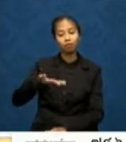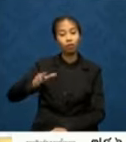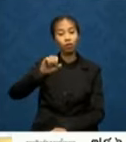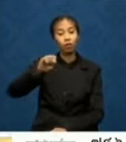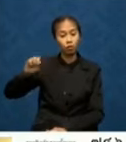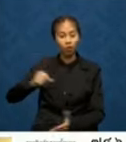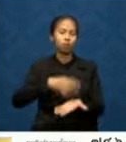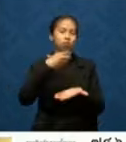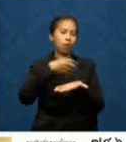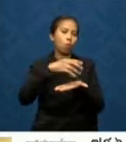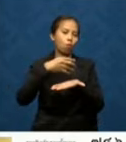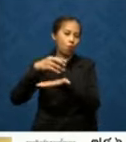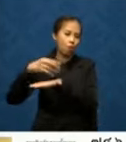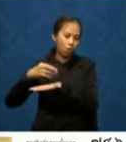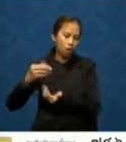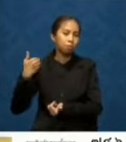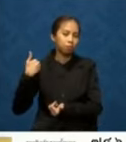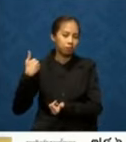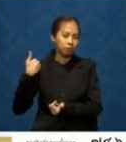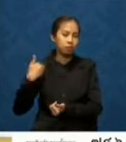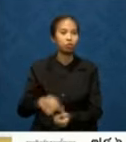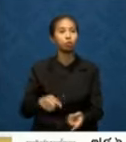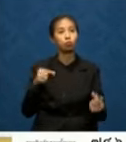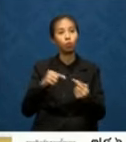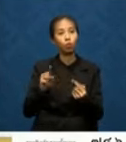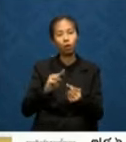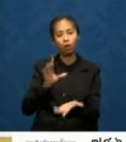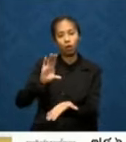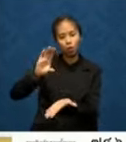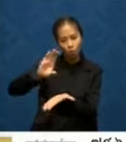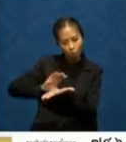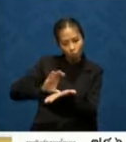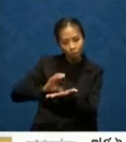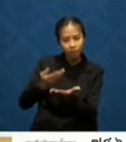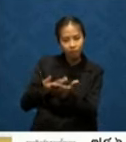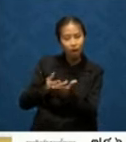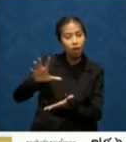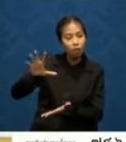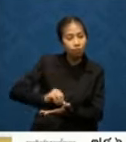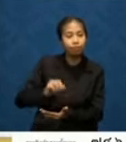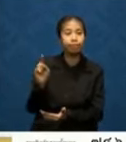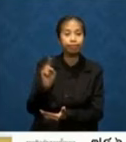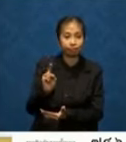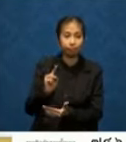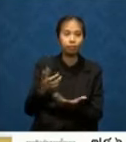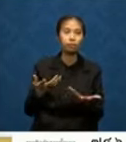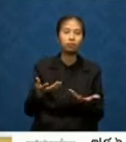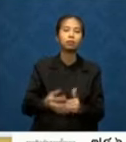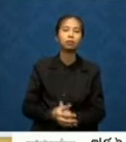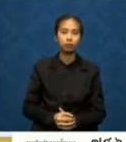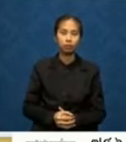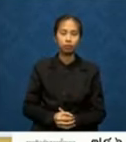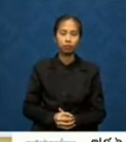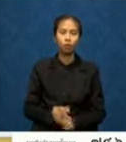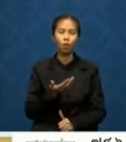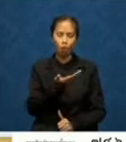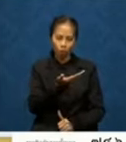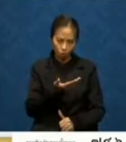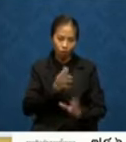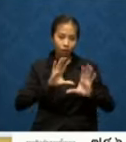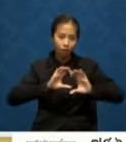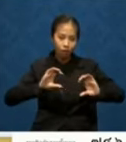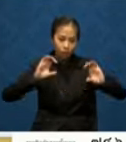ล่าวไปก่อนหน้านั้นในหลายเรื่องทั้งเรื่องของการใช้เงินแหล่งที่มาของเงินอย่างไรก็ตามก็ขอให้ทางรัฐ